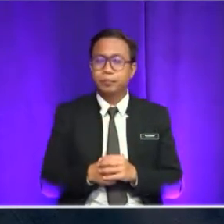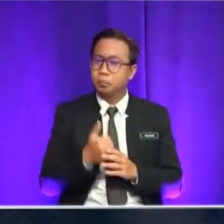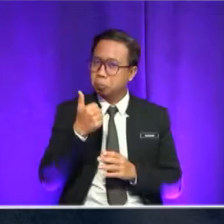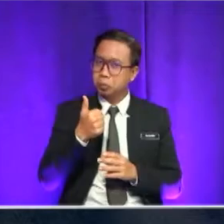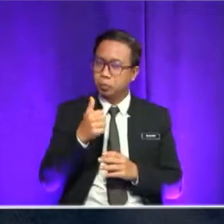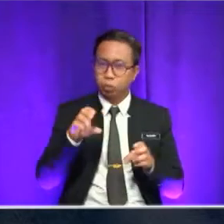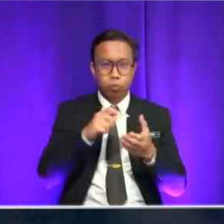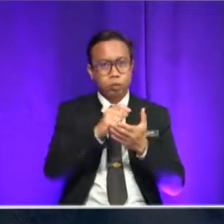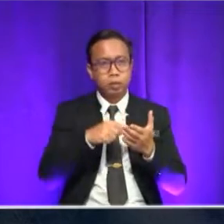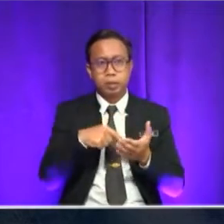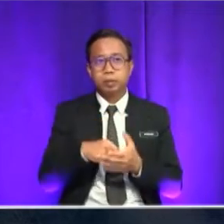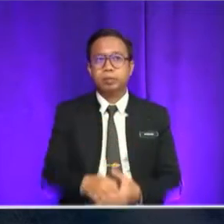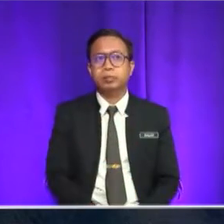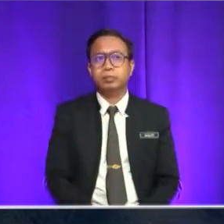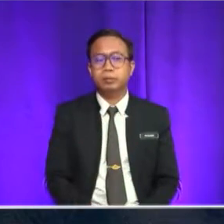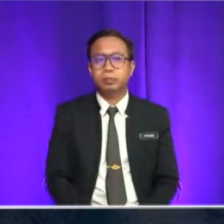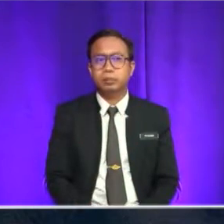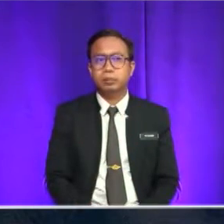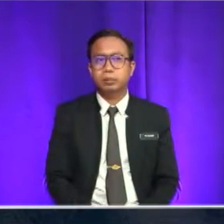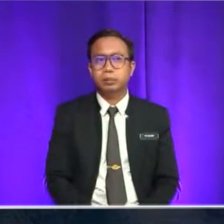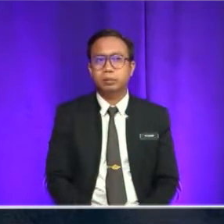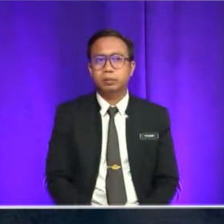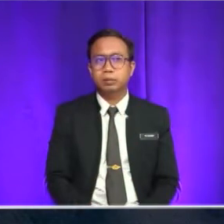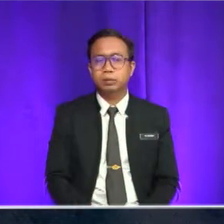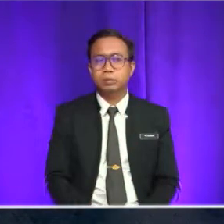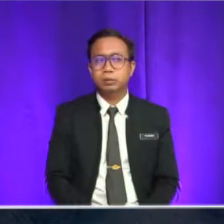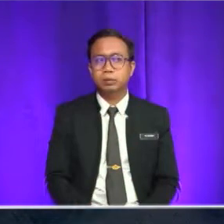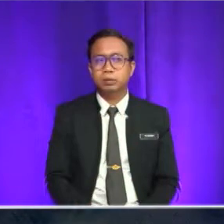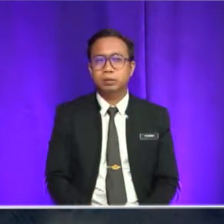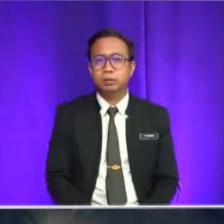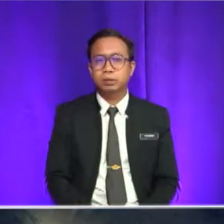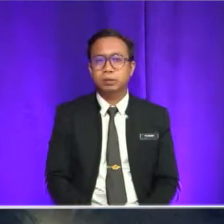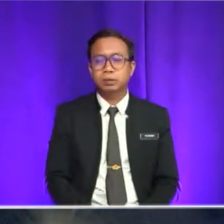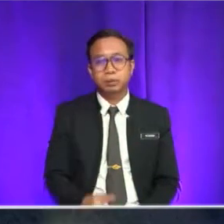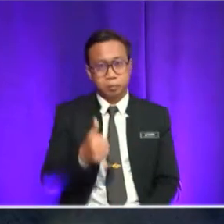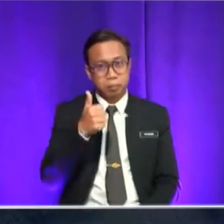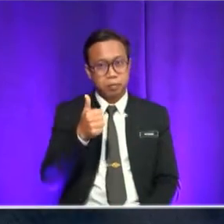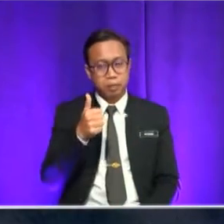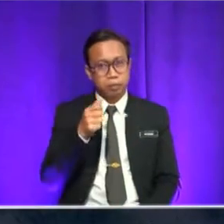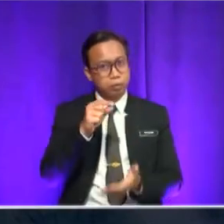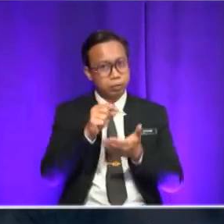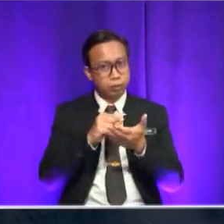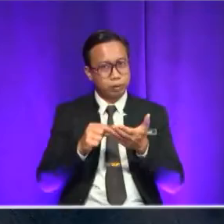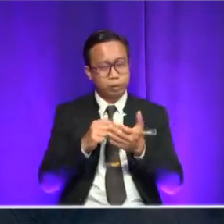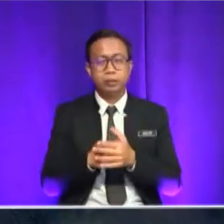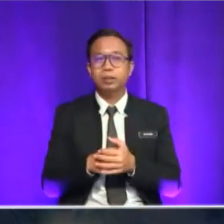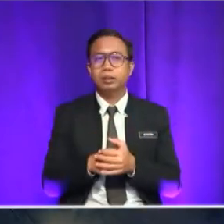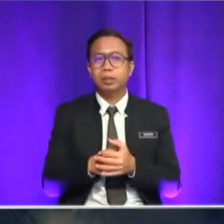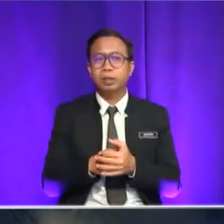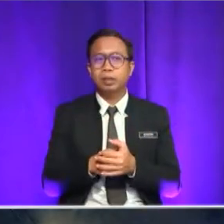Siapa yang tulis ni sebenarnya? Okey, baiklah. Itulah tuannya. Baiklah. Okay.